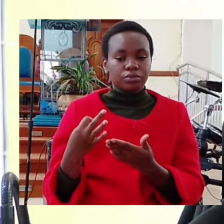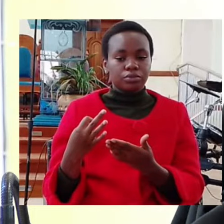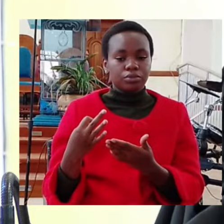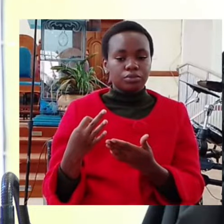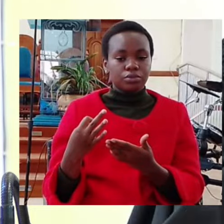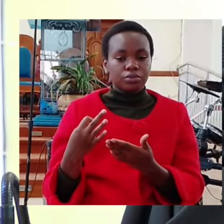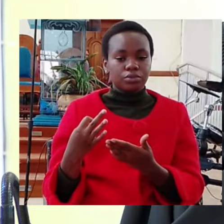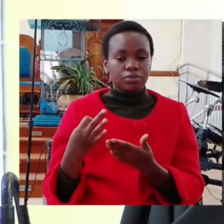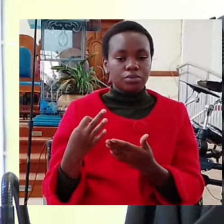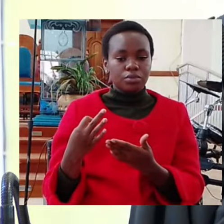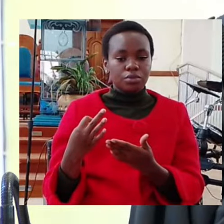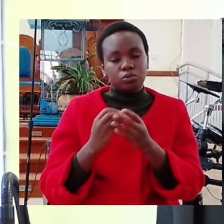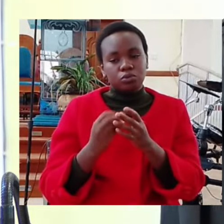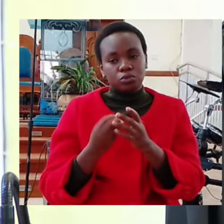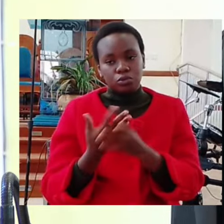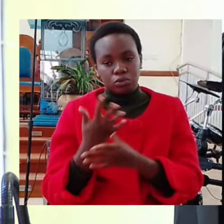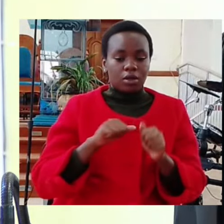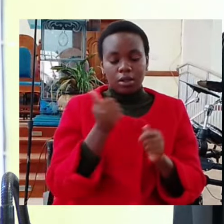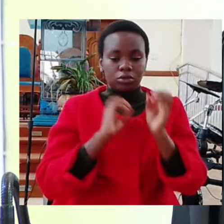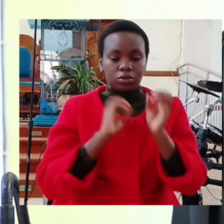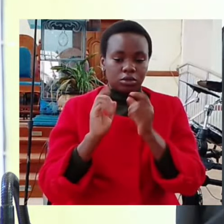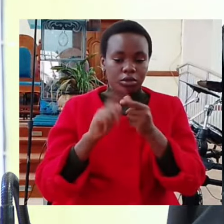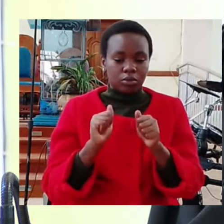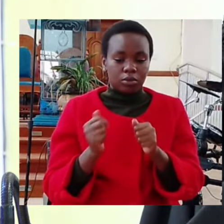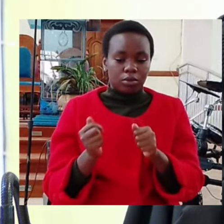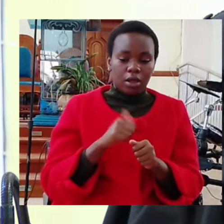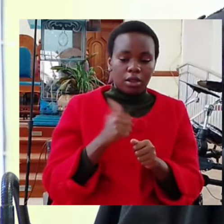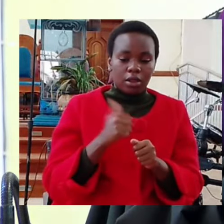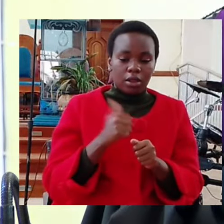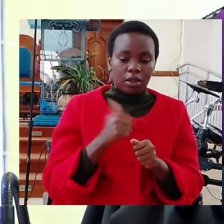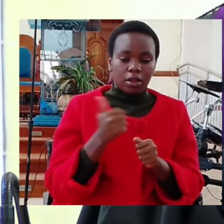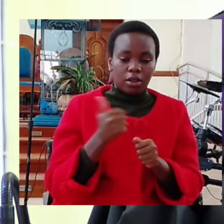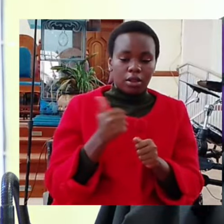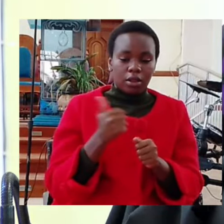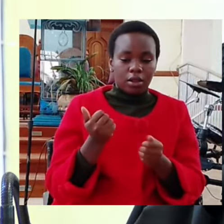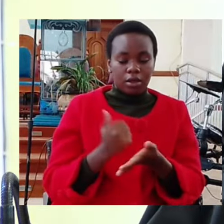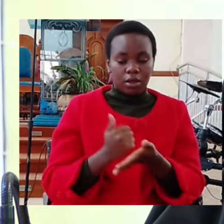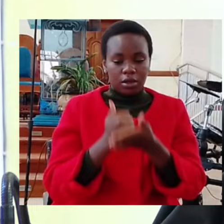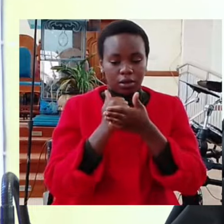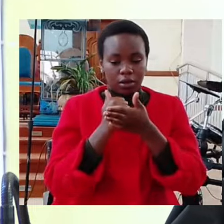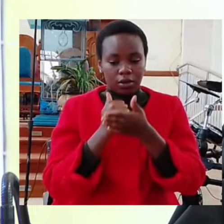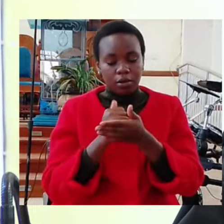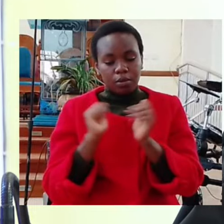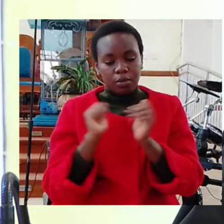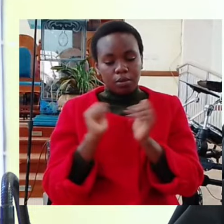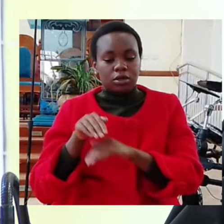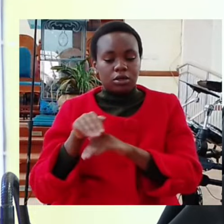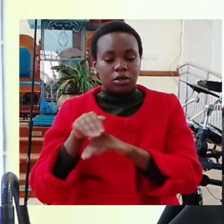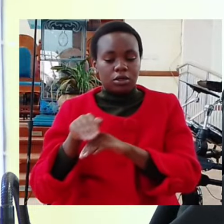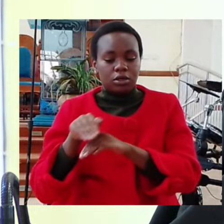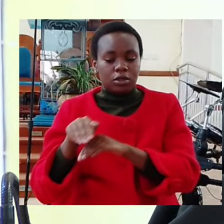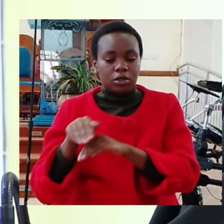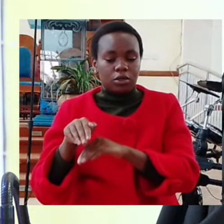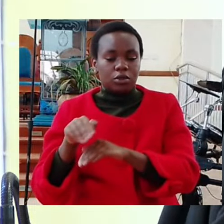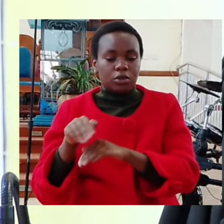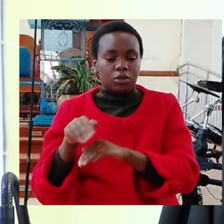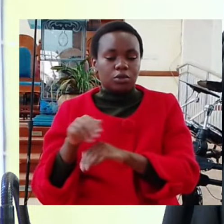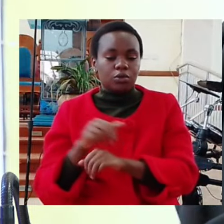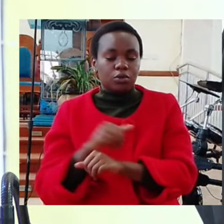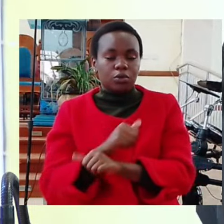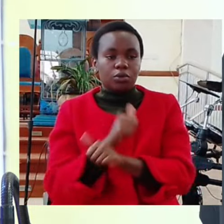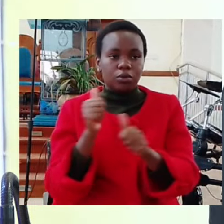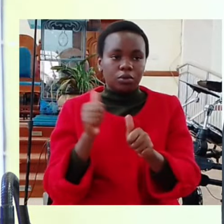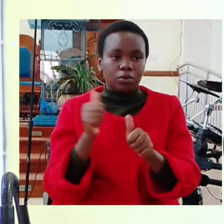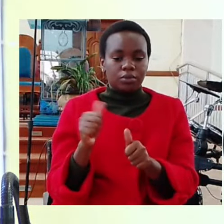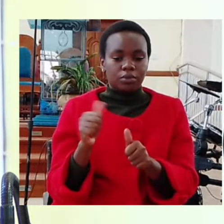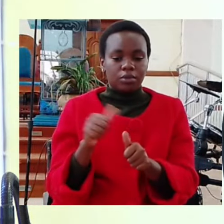ikuhoya, akahoeru wani ule ya uwe kuhoya. Ona kamo nyita moku, akamuhoera, muadhani ya gosho. Mudo lioto ikuhina,